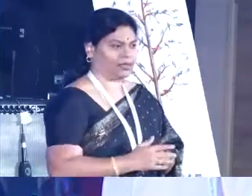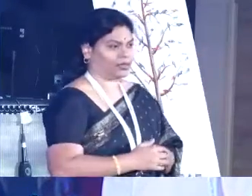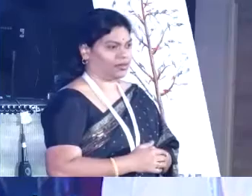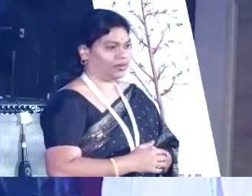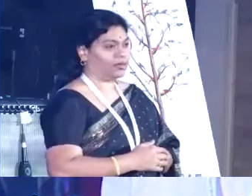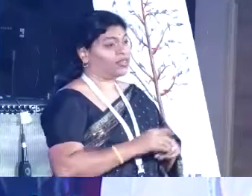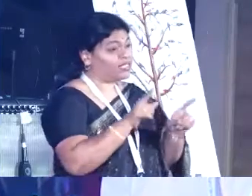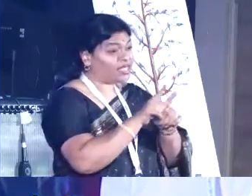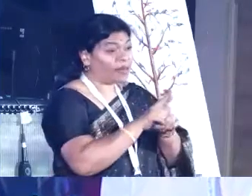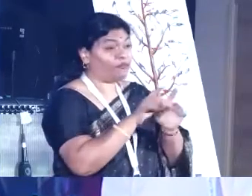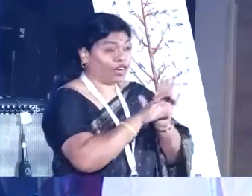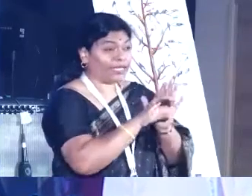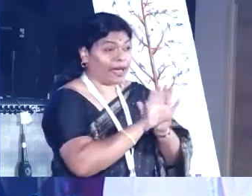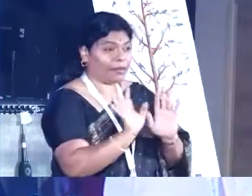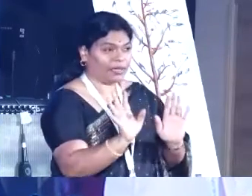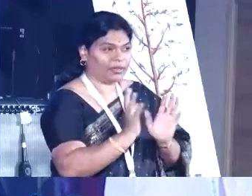जिस प्रकार